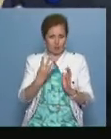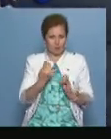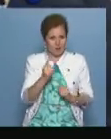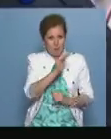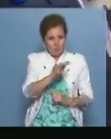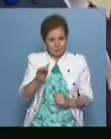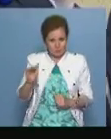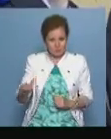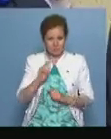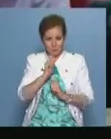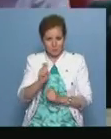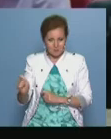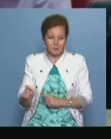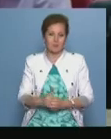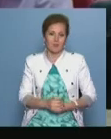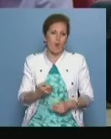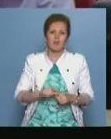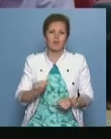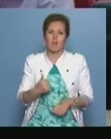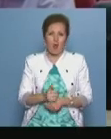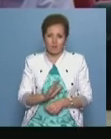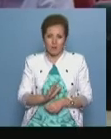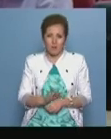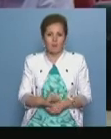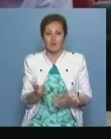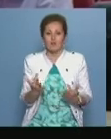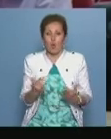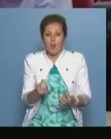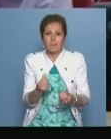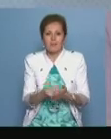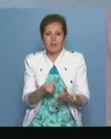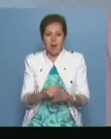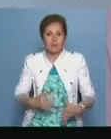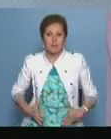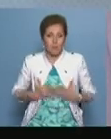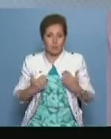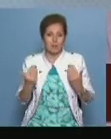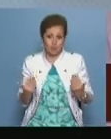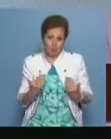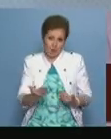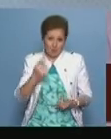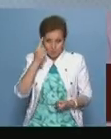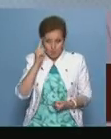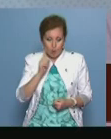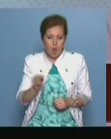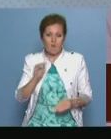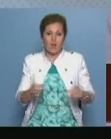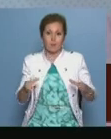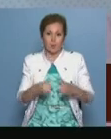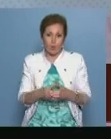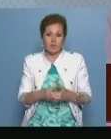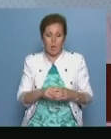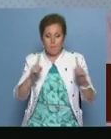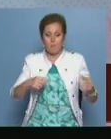считают депутаты Гордумы. Тут не столько вот этот материальный стимул, потому что сейчас вы знаете, что формируется портфолио.